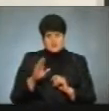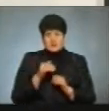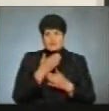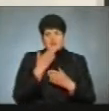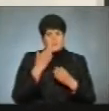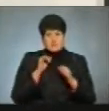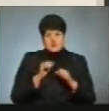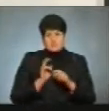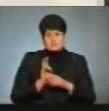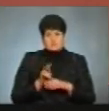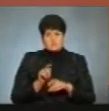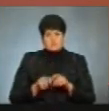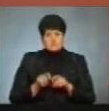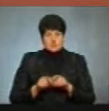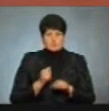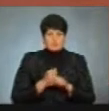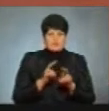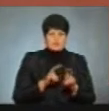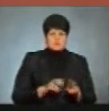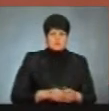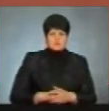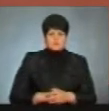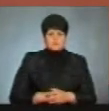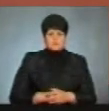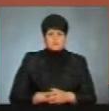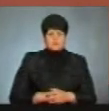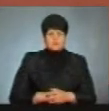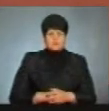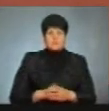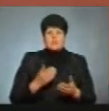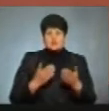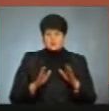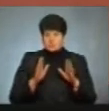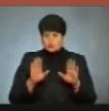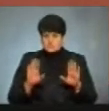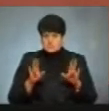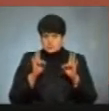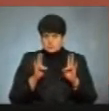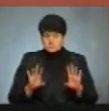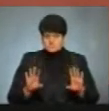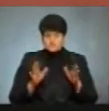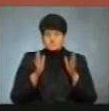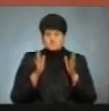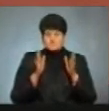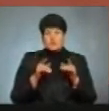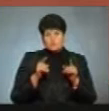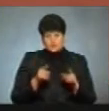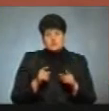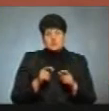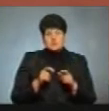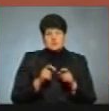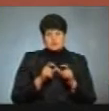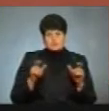ні піти на перевірку, ні зробити обстеження. Тобто, якщо станеться якийсь травматичний випадок, то... Тоді